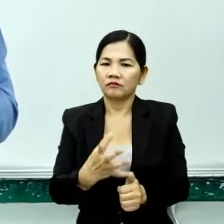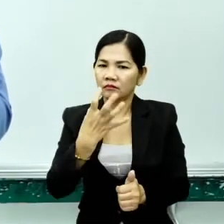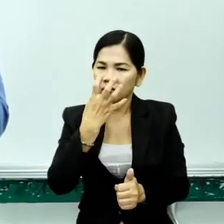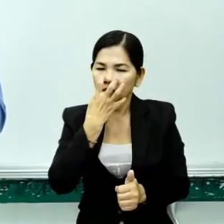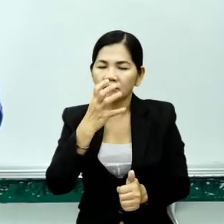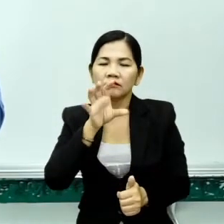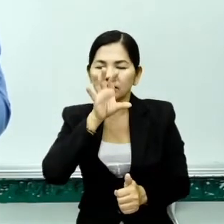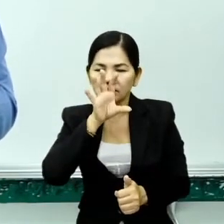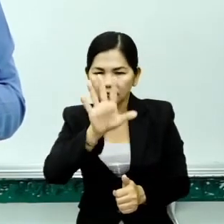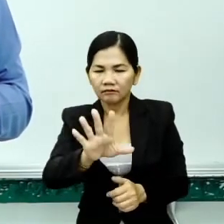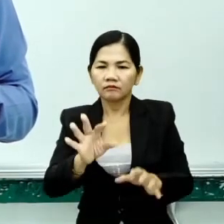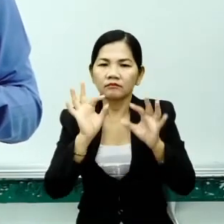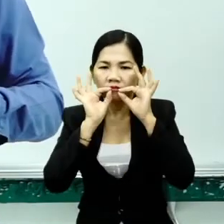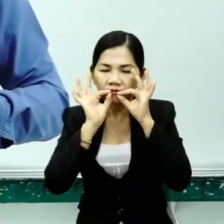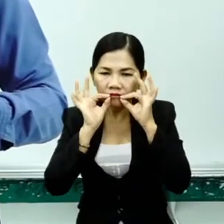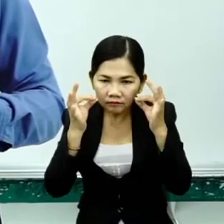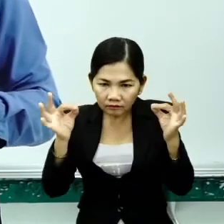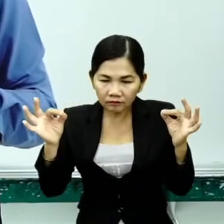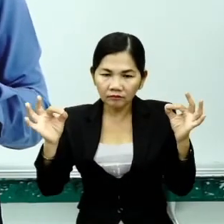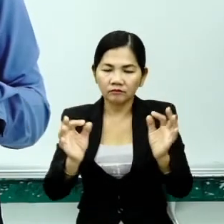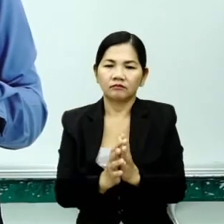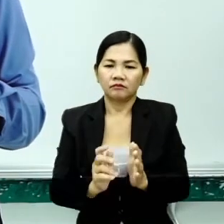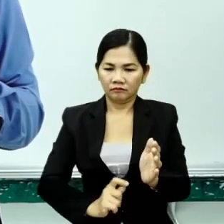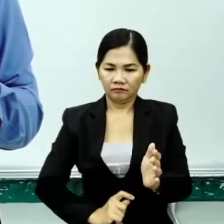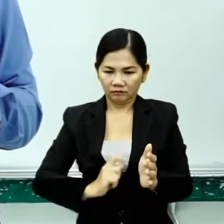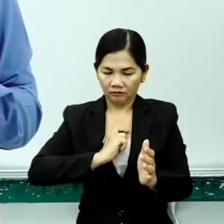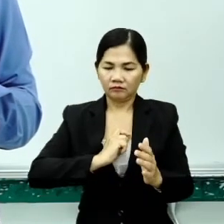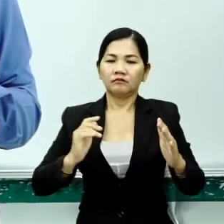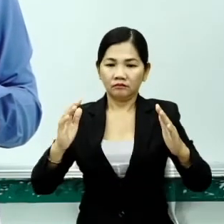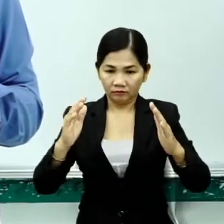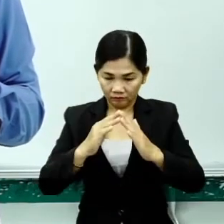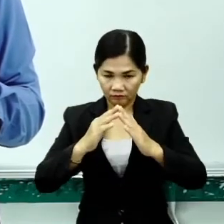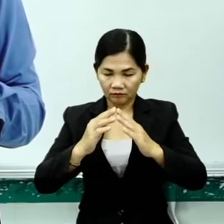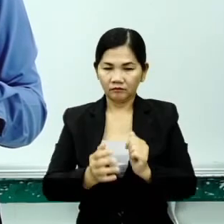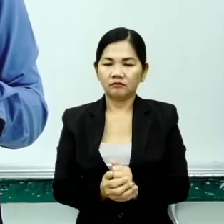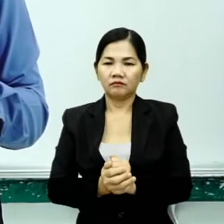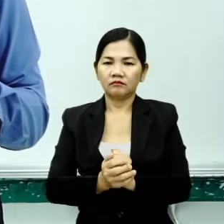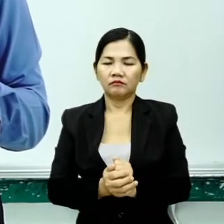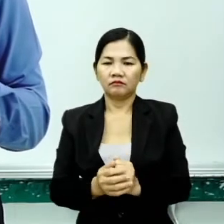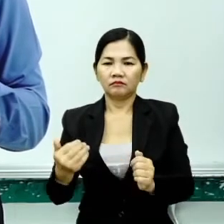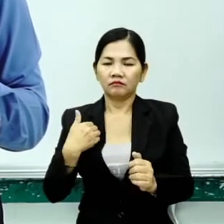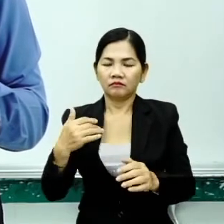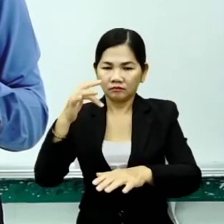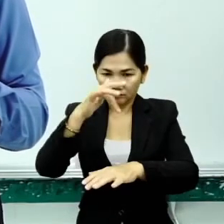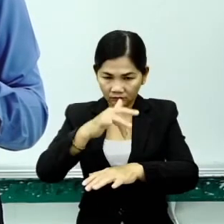chà mà đại dương trình chấm con đại virus nơi cho mùi dương không tia dương hả cha miền pho